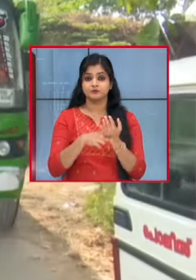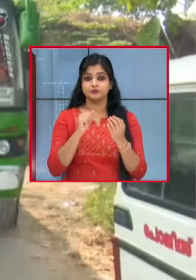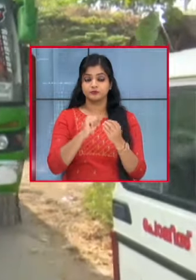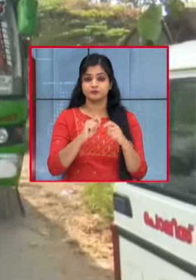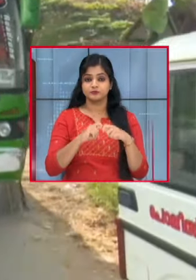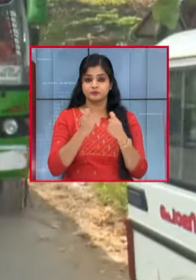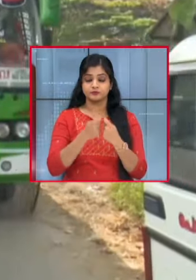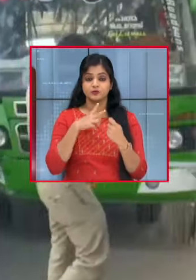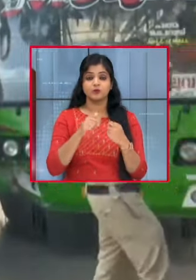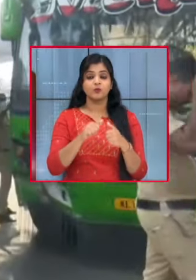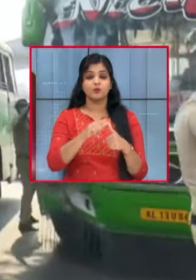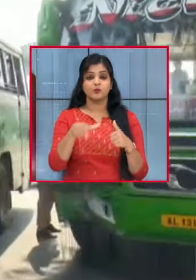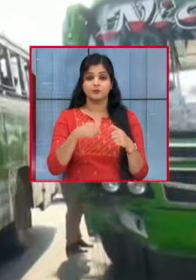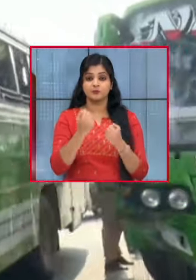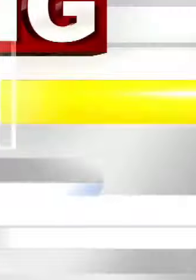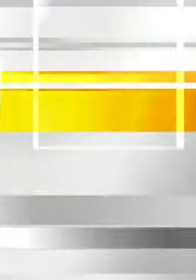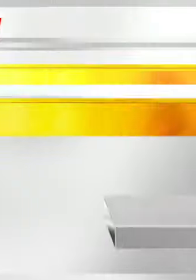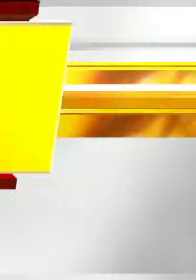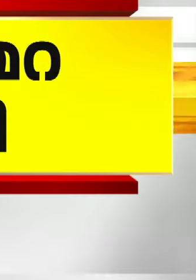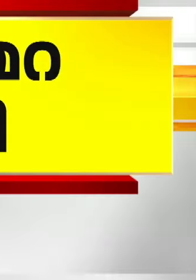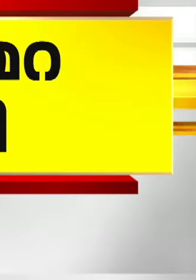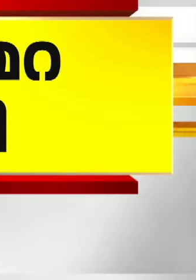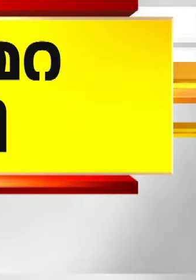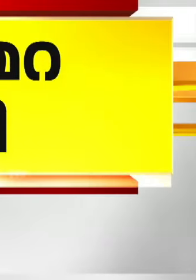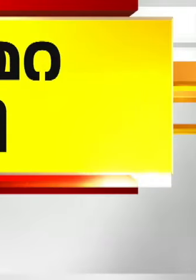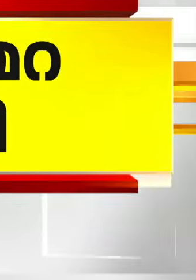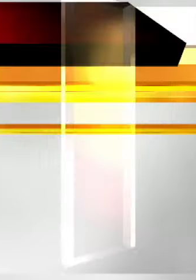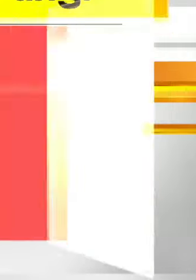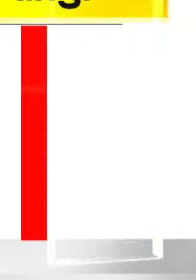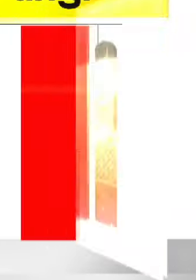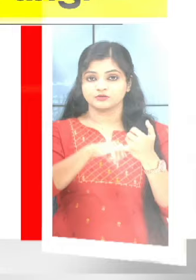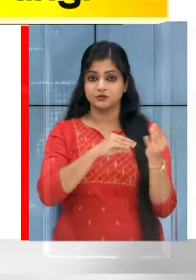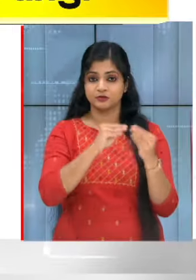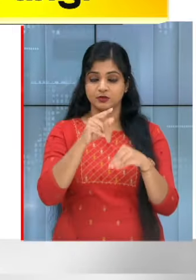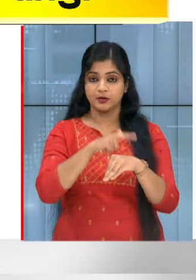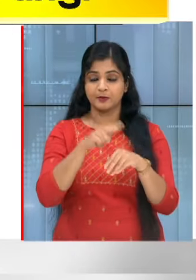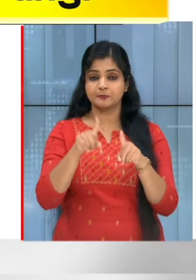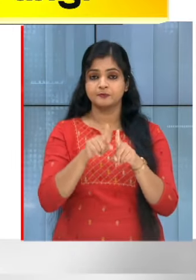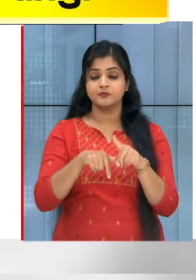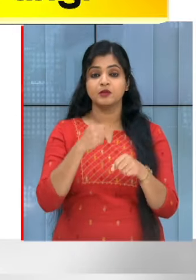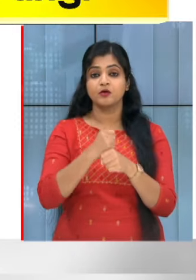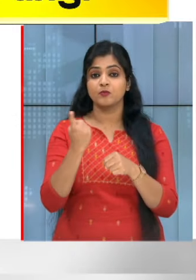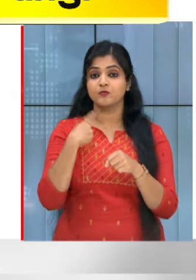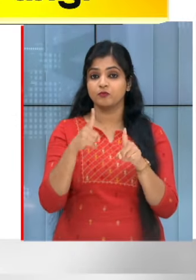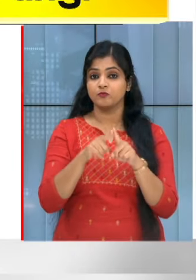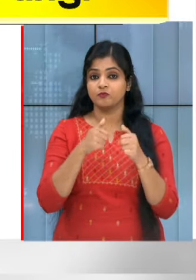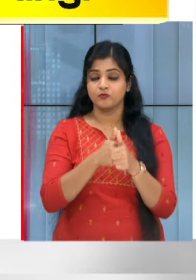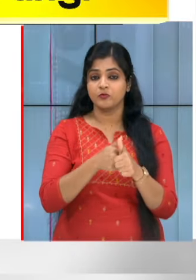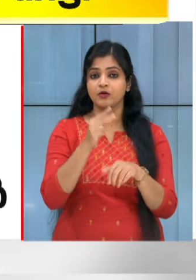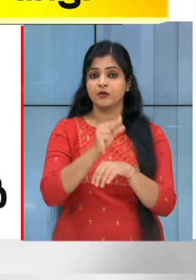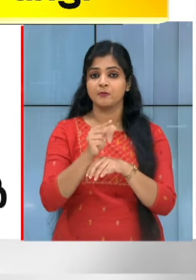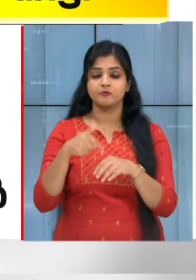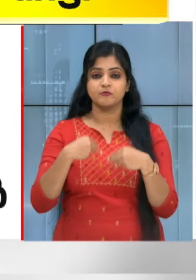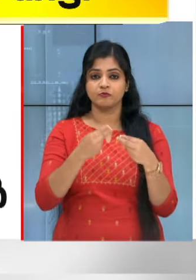പറയുന്നത്. ഓരോ ബസ്സും ഫിറ്റ്നസിന് ഹാജരാക്കുന്നതുവരെ സാവകാശം നൽകിയാൽ മാത്രമേ സർക്കാർ നിശ്ചയിച്ച രീതിയിൽ ക്യാമറകൾ സ്ഥാപിക്കാനാകൂവെന്നും ഉടമകൾ